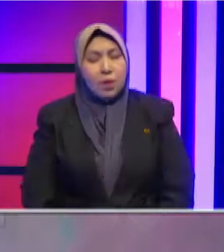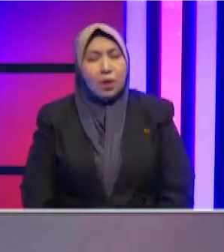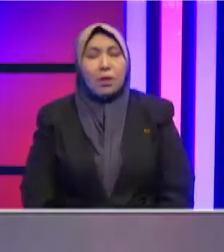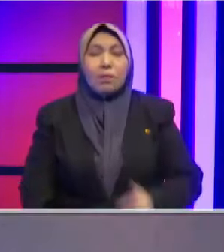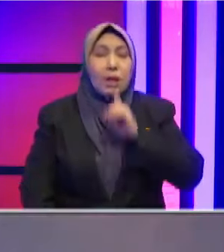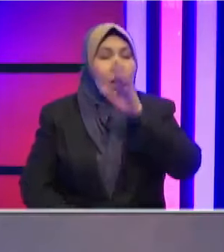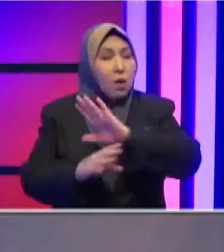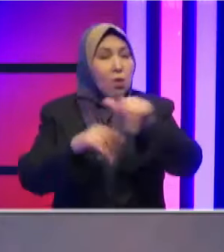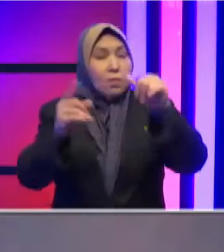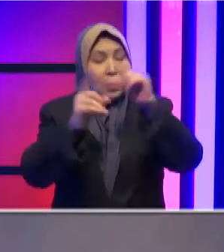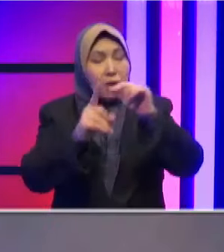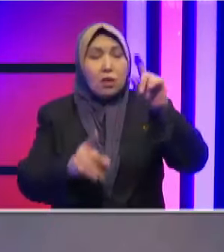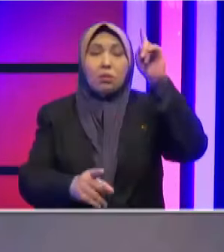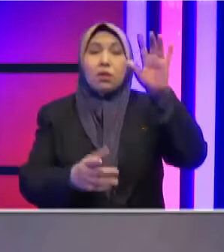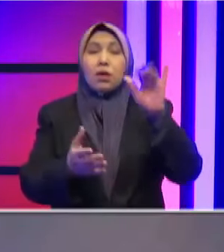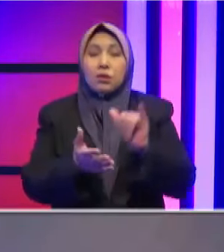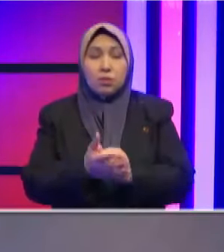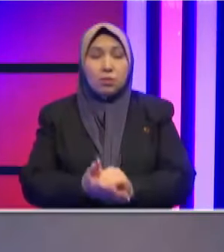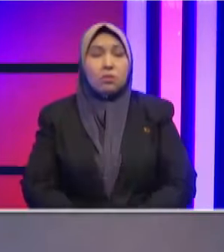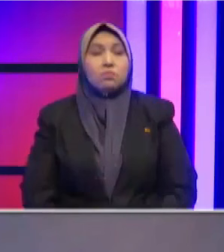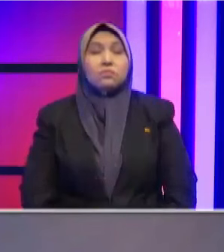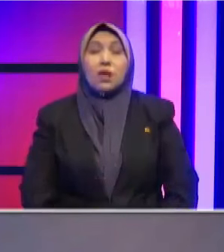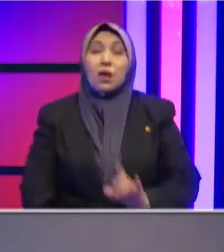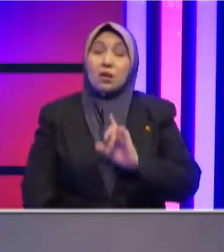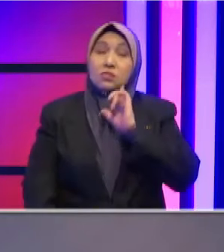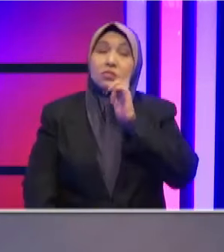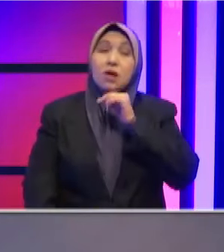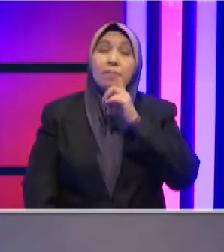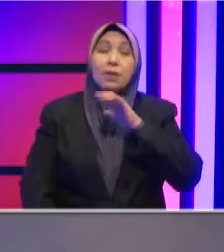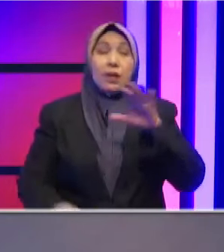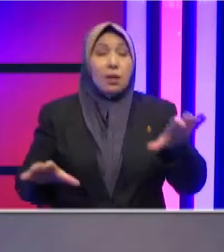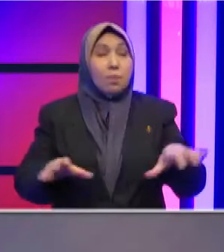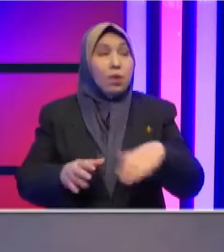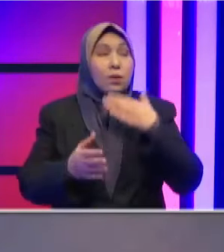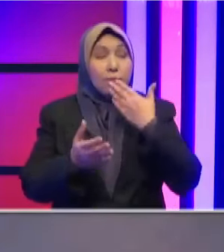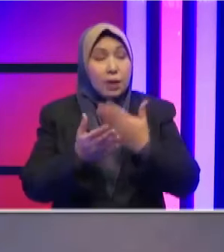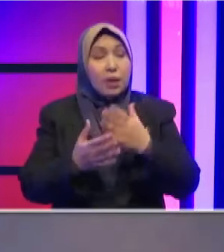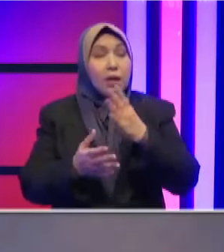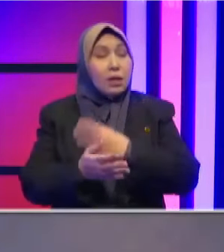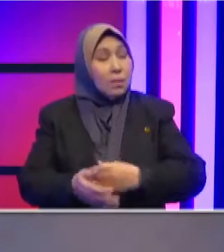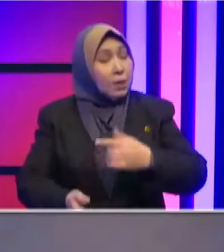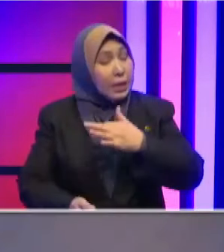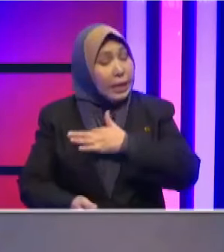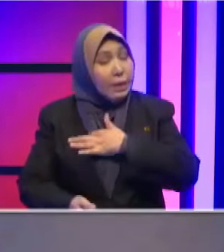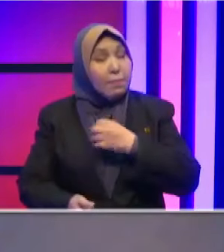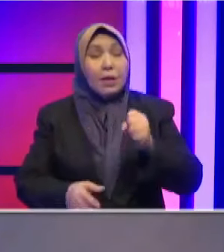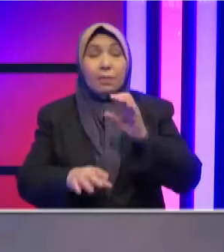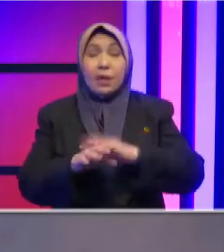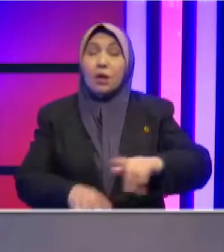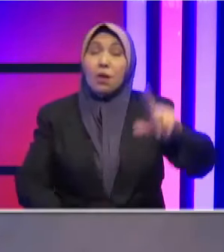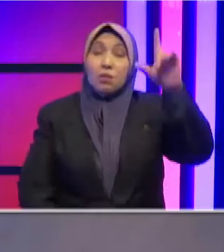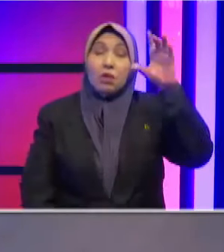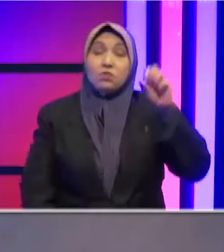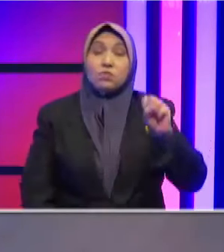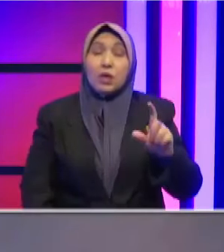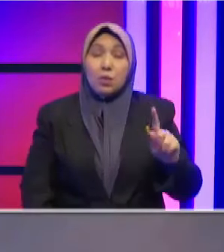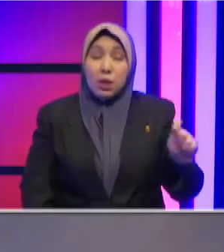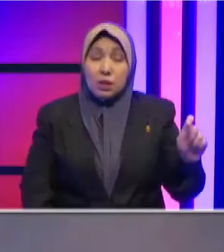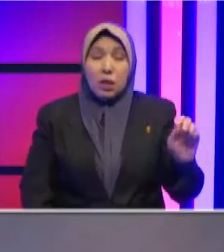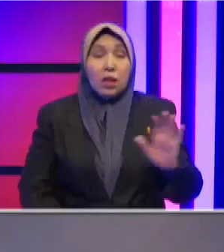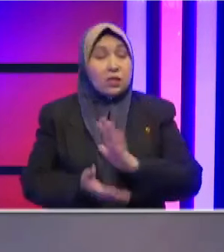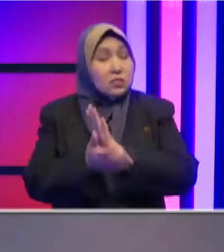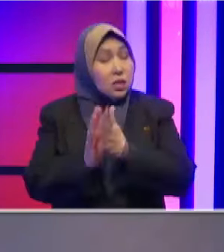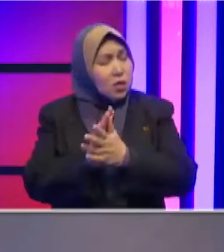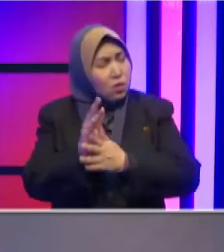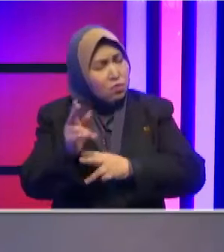sepenuh hati siapa Melakukan kebaikan dan dia beriman kepada Allah Subhanahu Wa Ta'ala maka